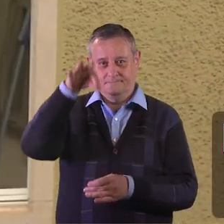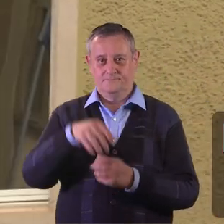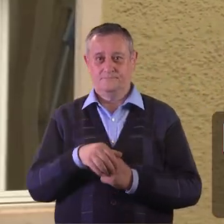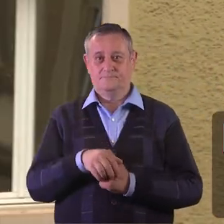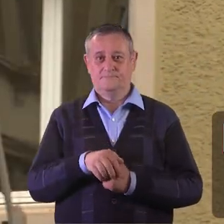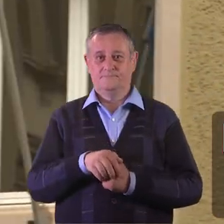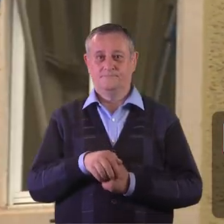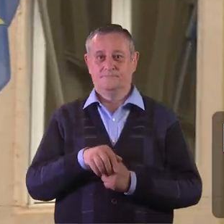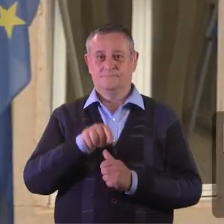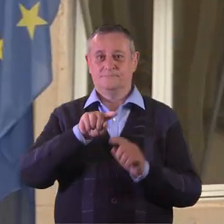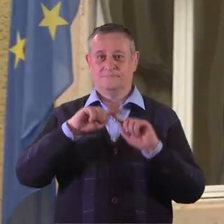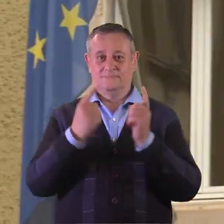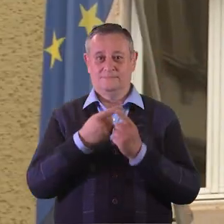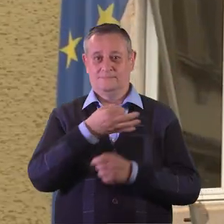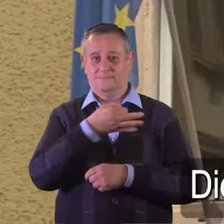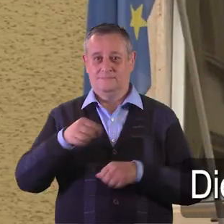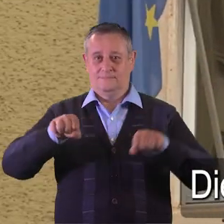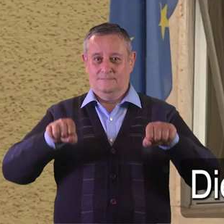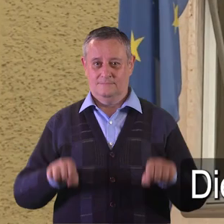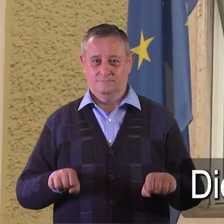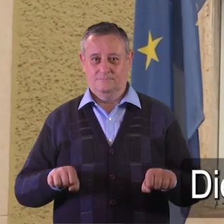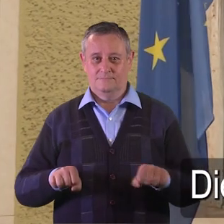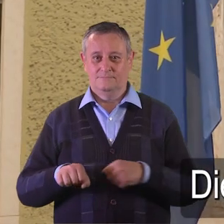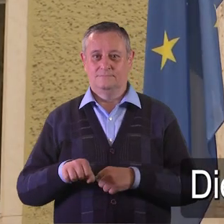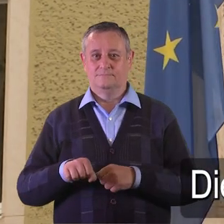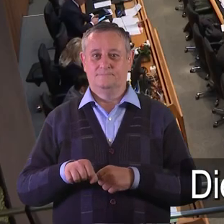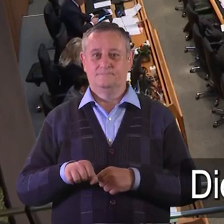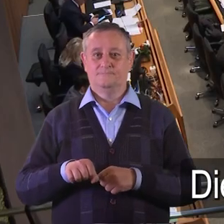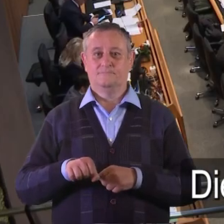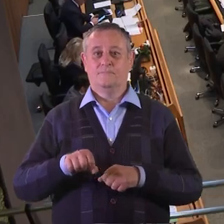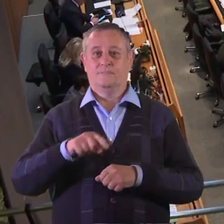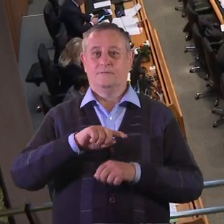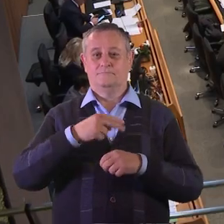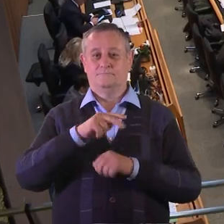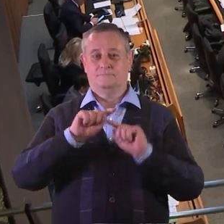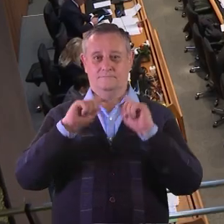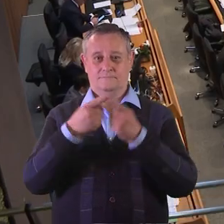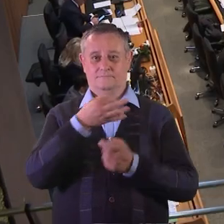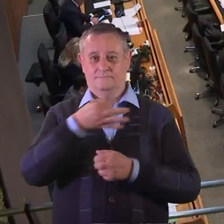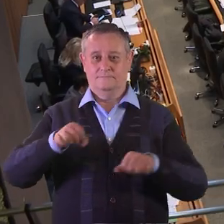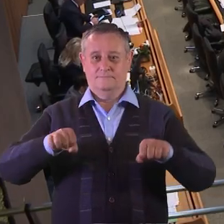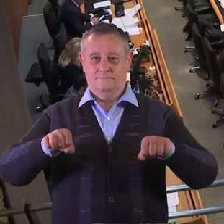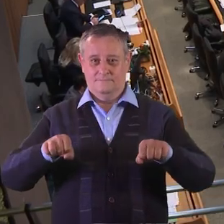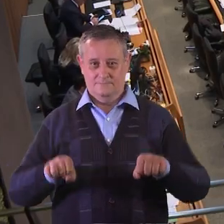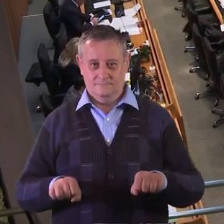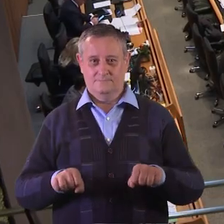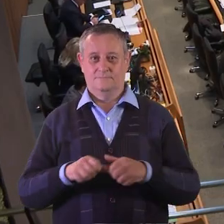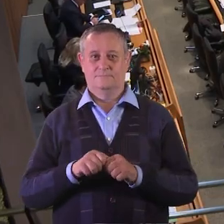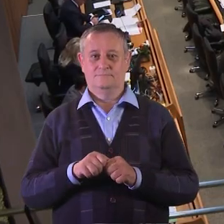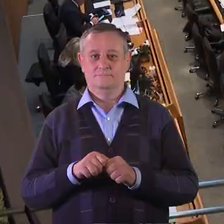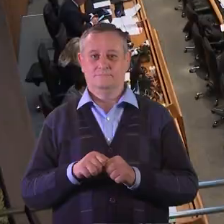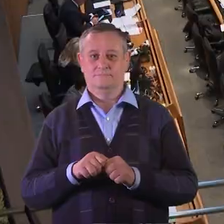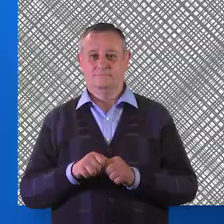auch Landtagsabgeordnete die Landtagsabgeordneten arbeiten dann im Südtiroler Landtag